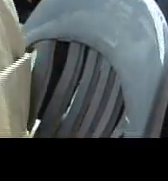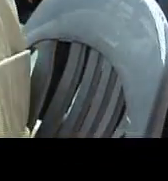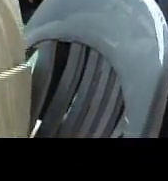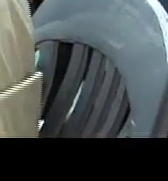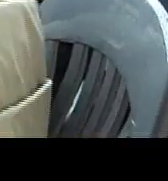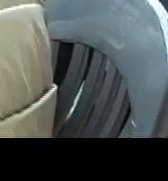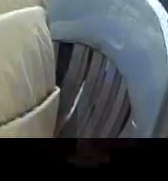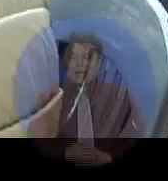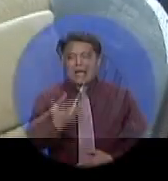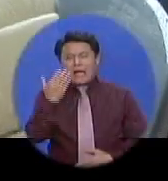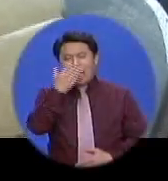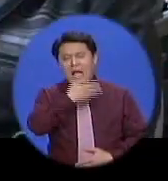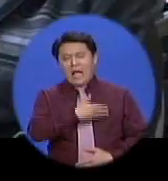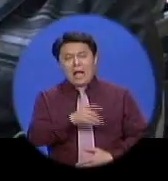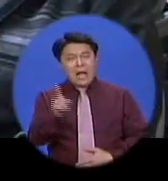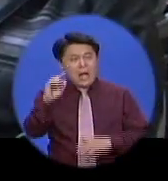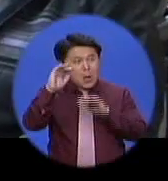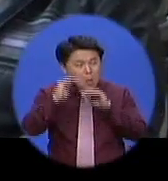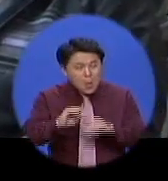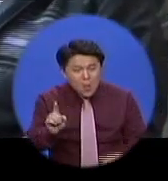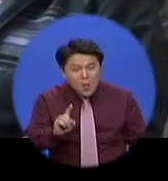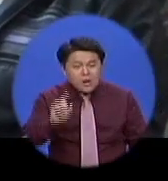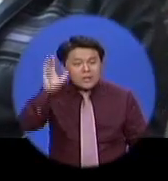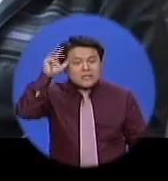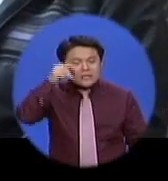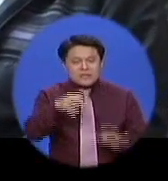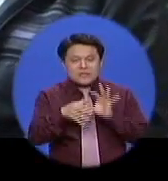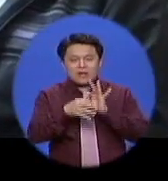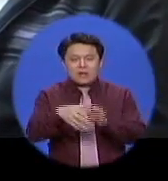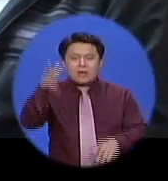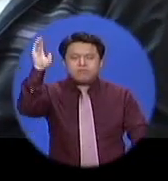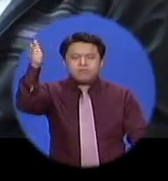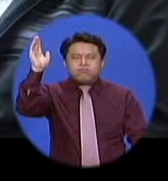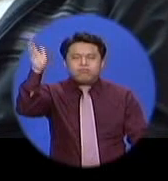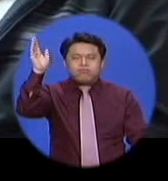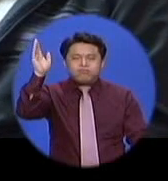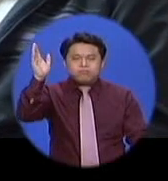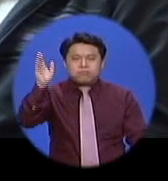아, 치매에 대해 이론 강의를 듣고 있네요.